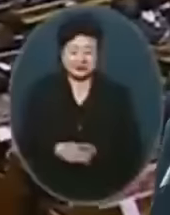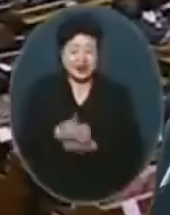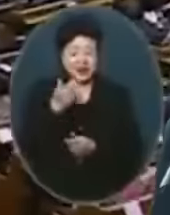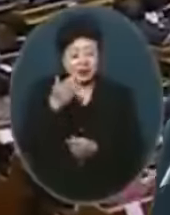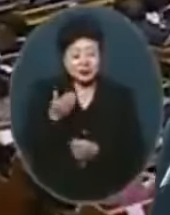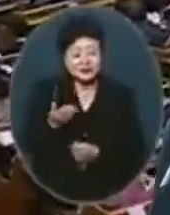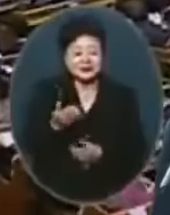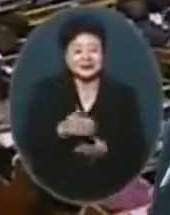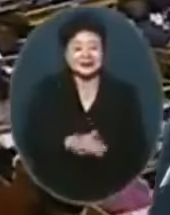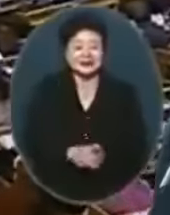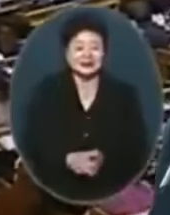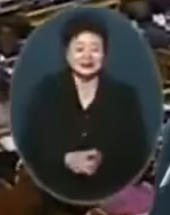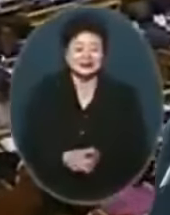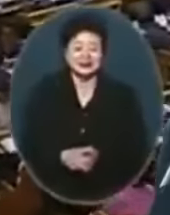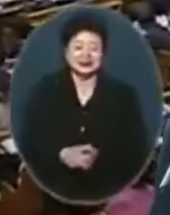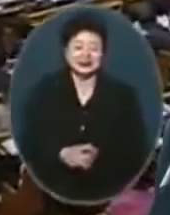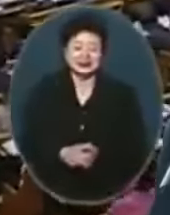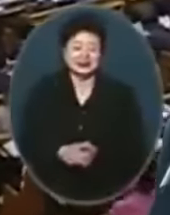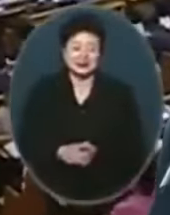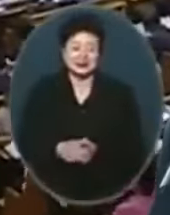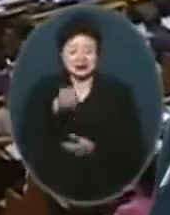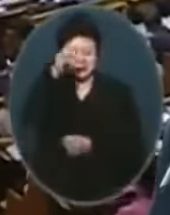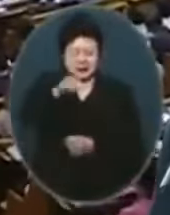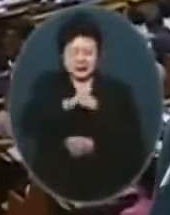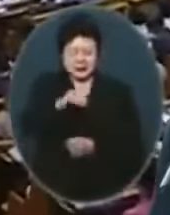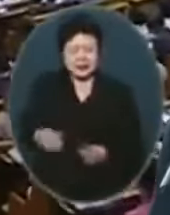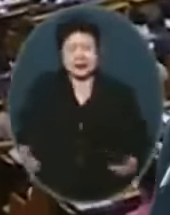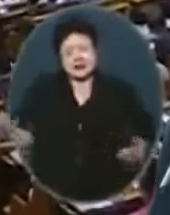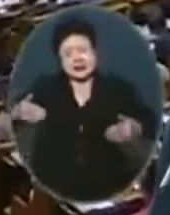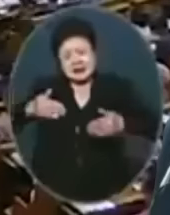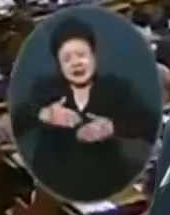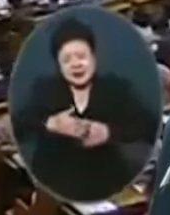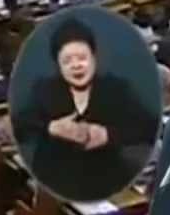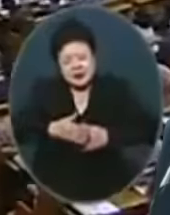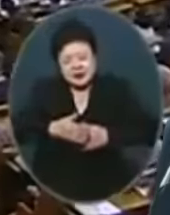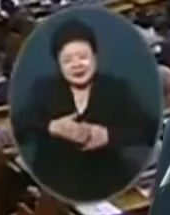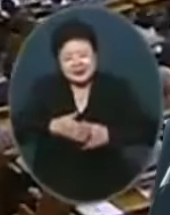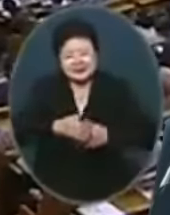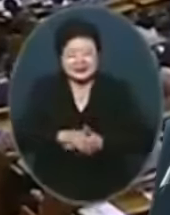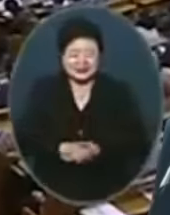여러분이 두 손 벌리고 나가서 십자가를 끌어 안으면